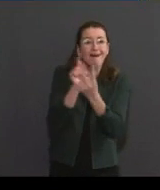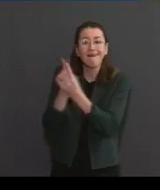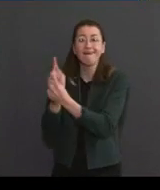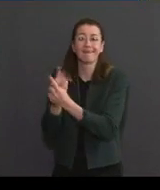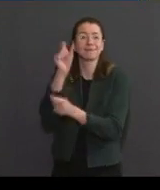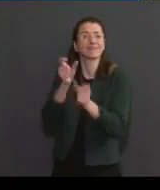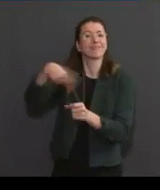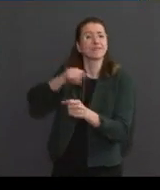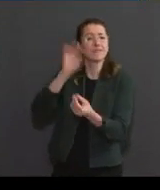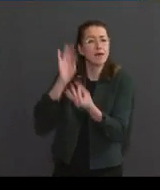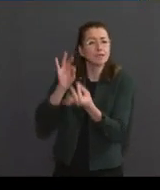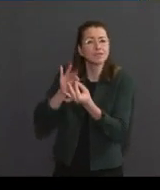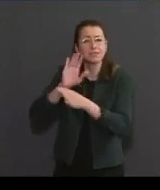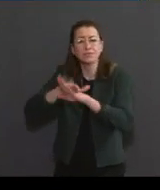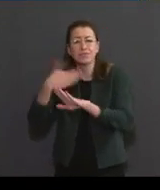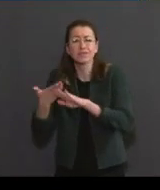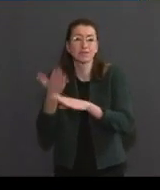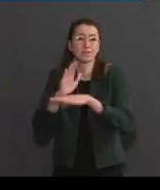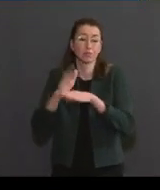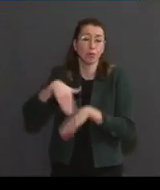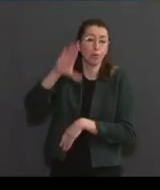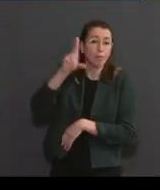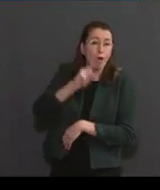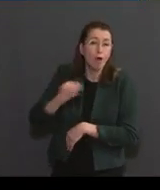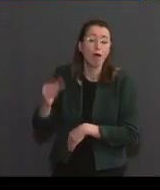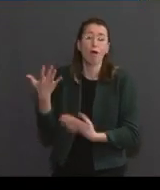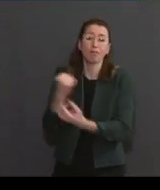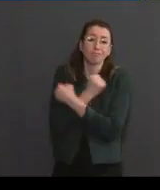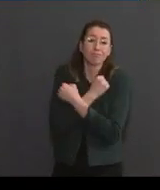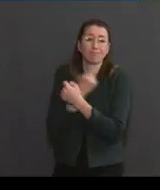sensibles, comme par exemple des grands-parents.